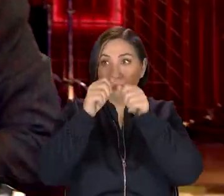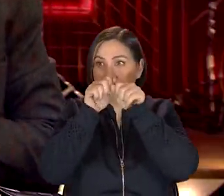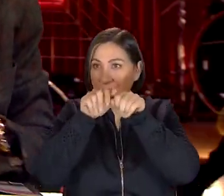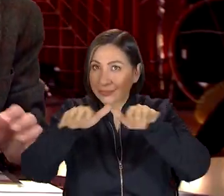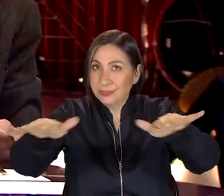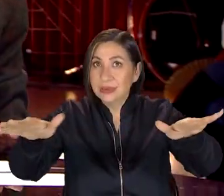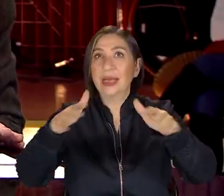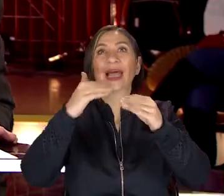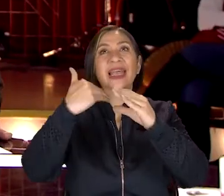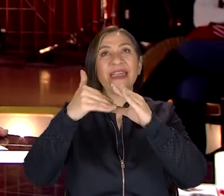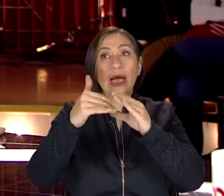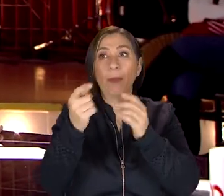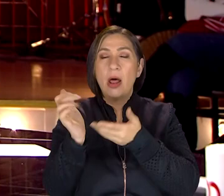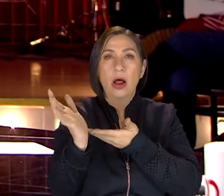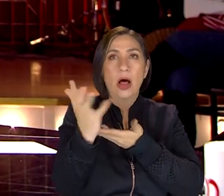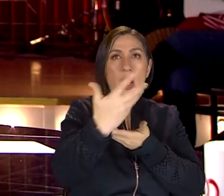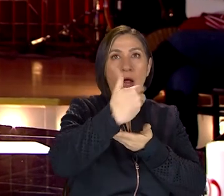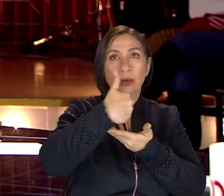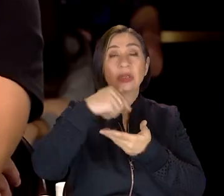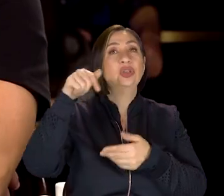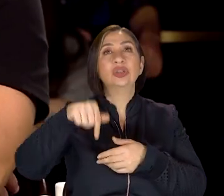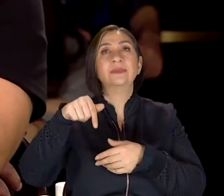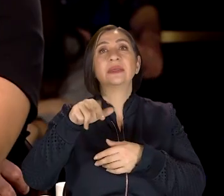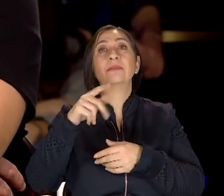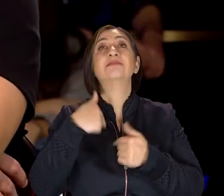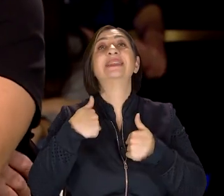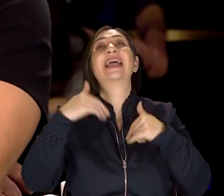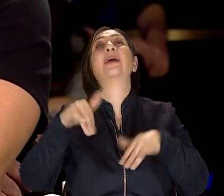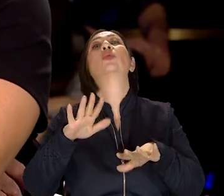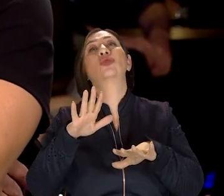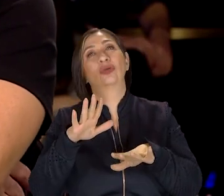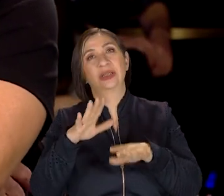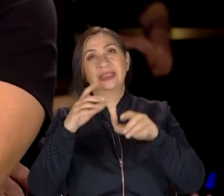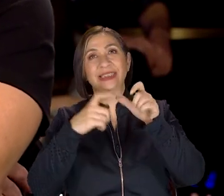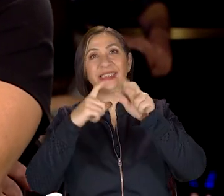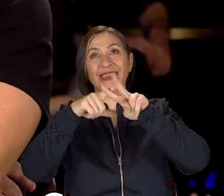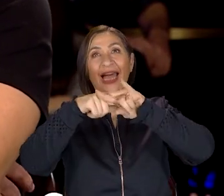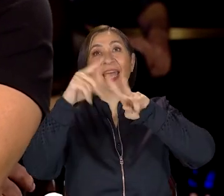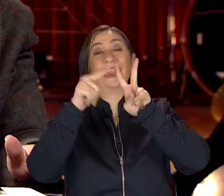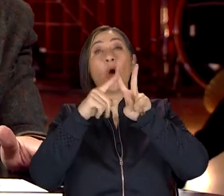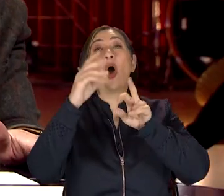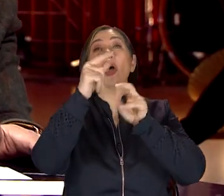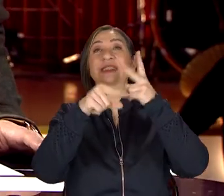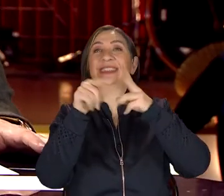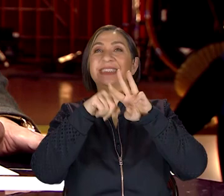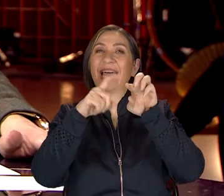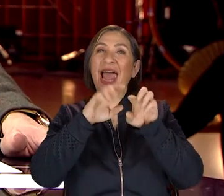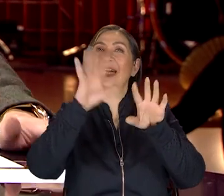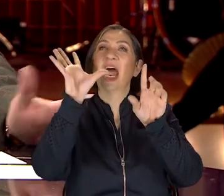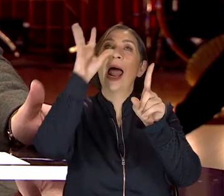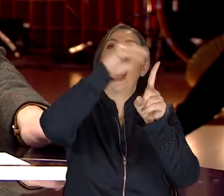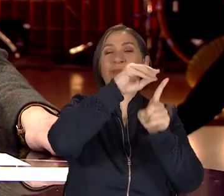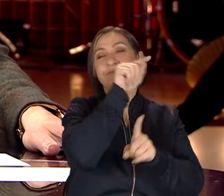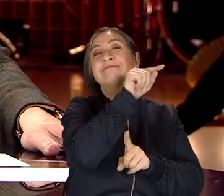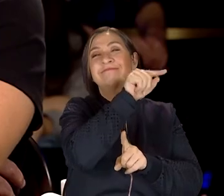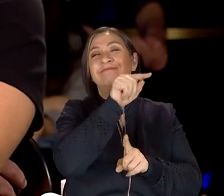albüm çıkıyordu, albüm satıyordu, paralar geliyordu. Şimdiki bize gibi... gelmiyordu hocam. İşte Şahin Özer'lere falan onlara geliyordu. Şahin Özer'e gidiyor. Herkesinki Şahin Özer'e.